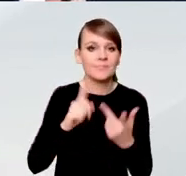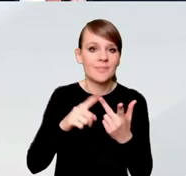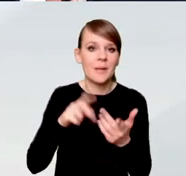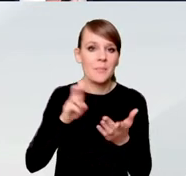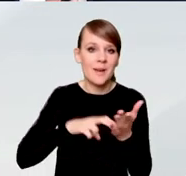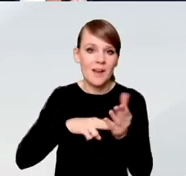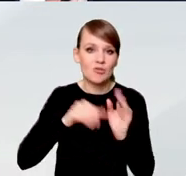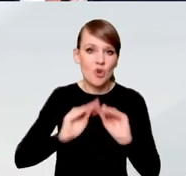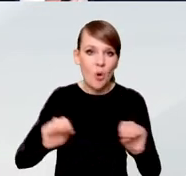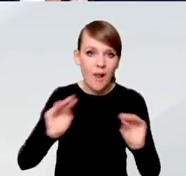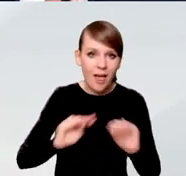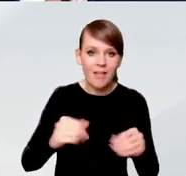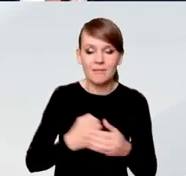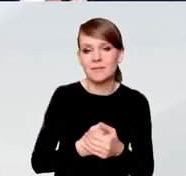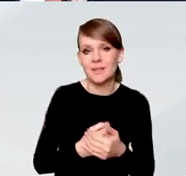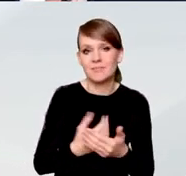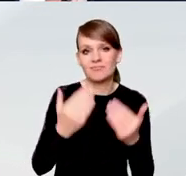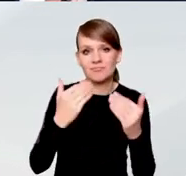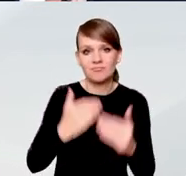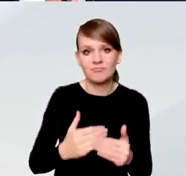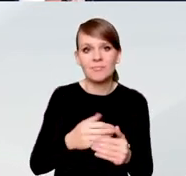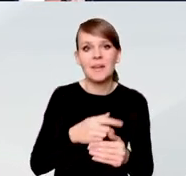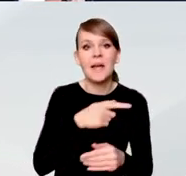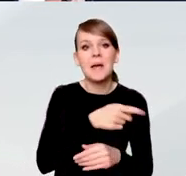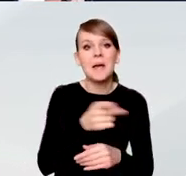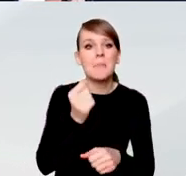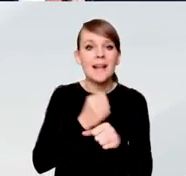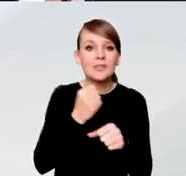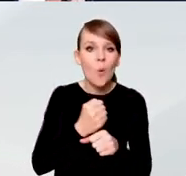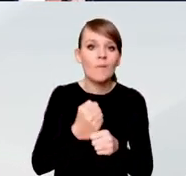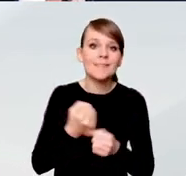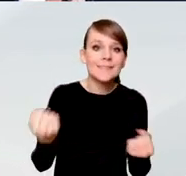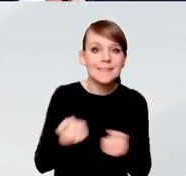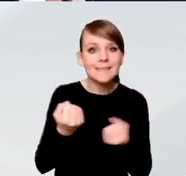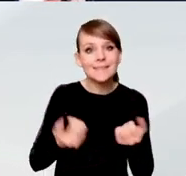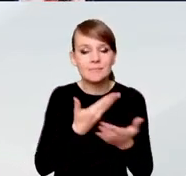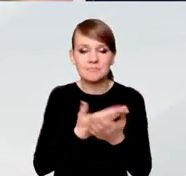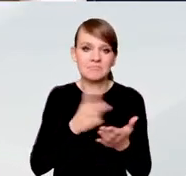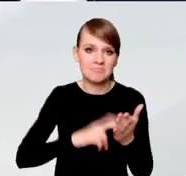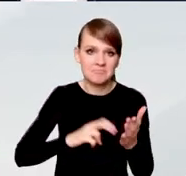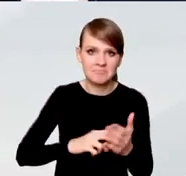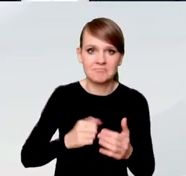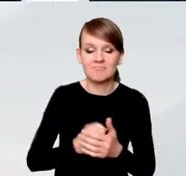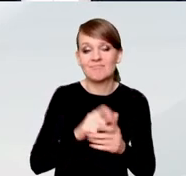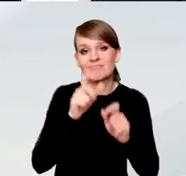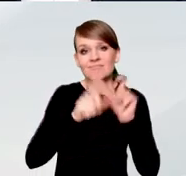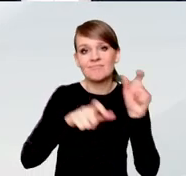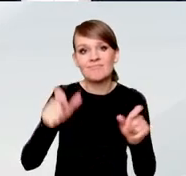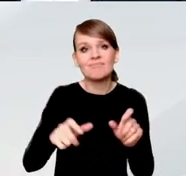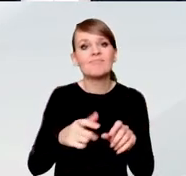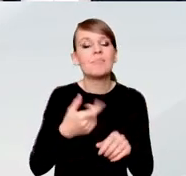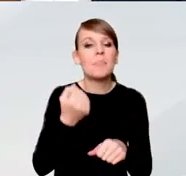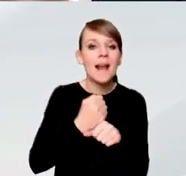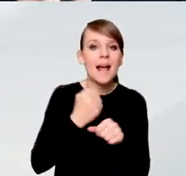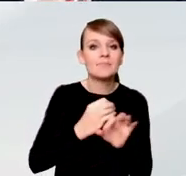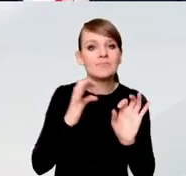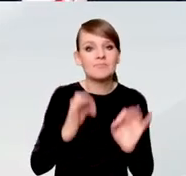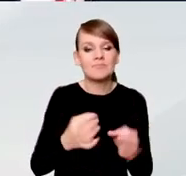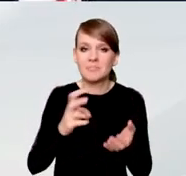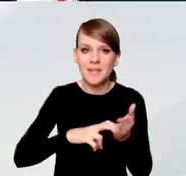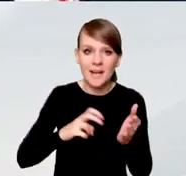brak inicjatyw ze strony pracowników, brak zasobów kadrowych i brak struktur w uczelniach.